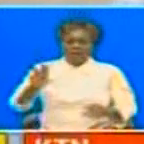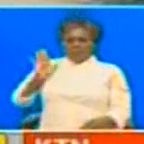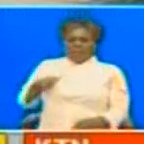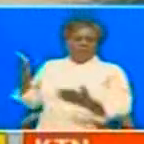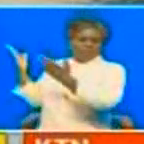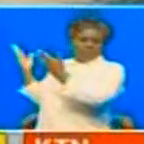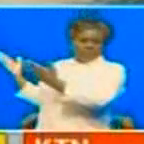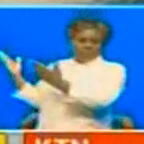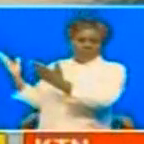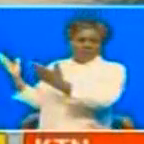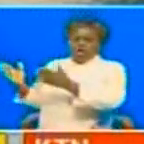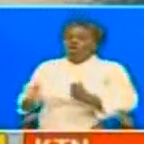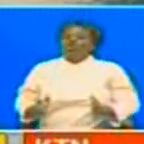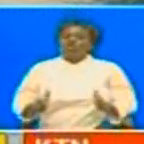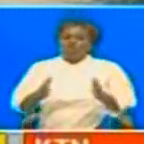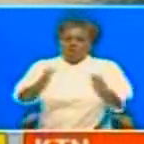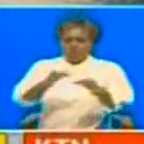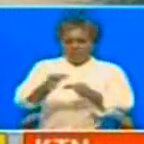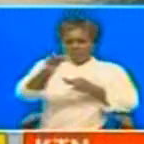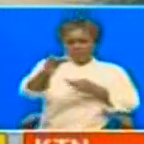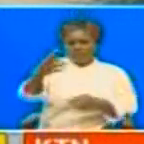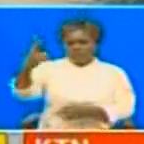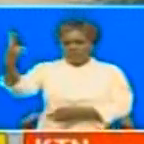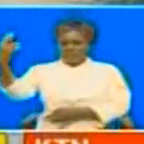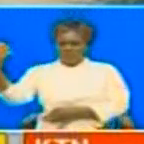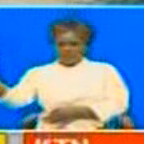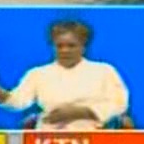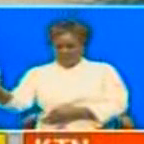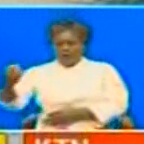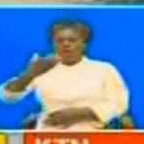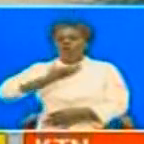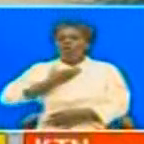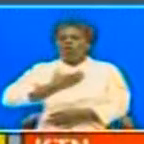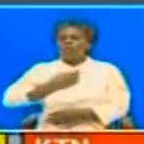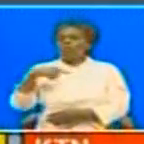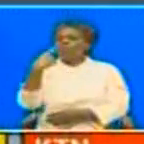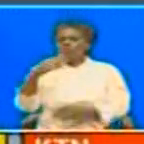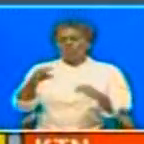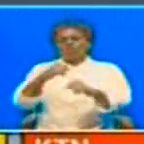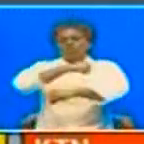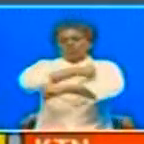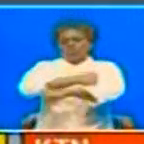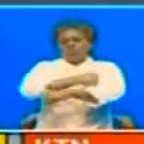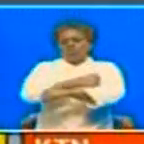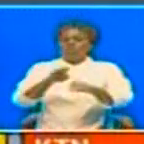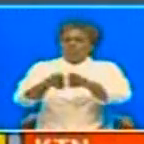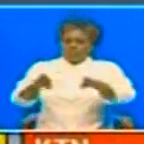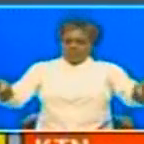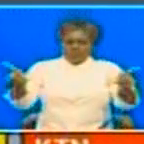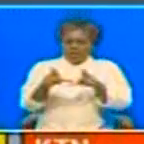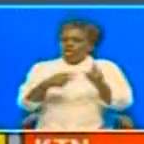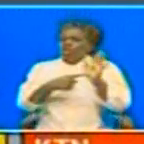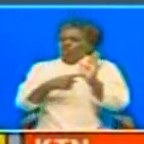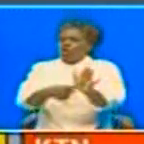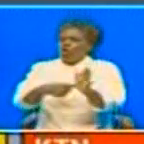Kimuya, barabara hii ambayo ni takriban mita 25 inamilikiwa na shule. Hatimiliki na stakabadhi hizi